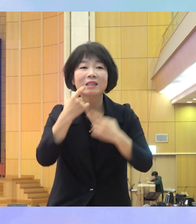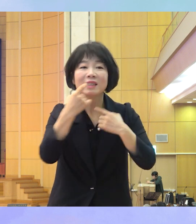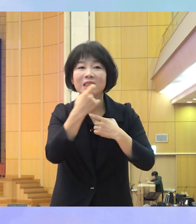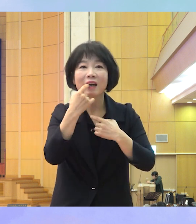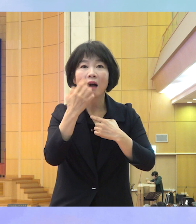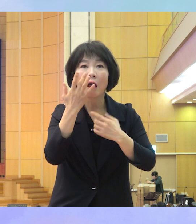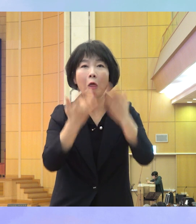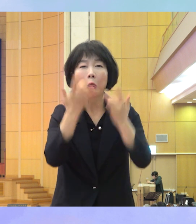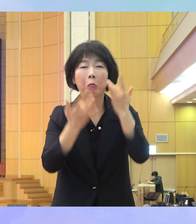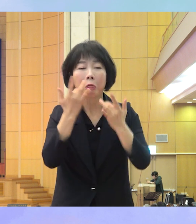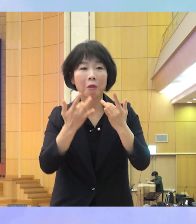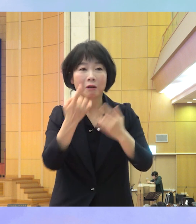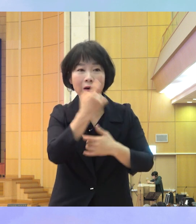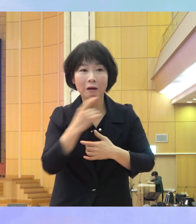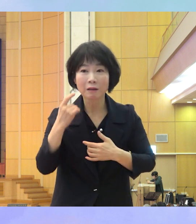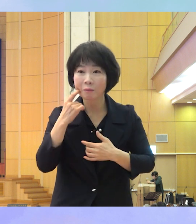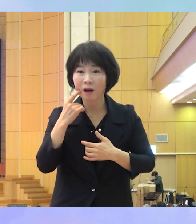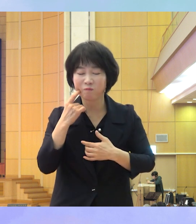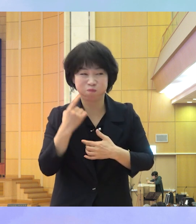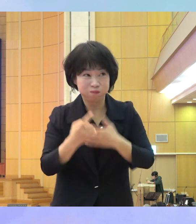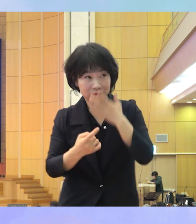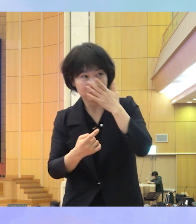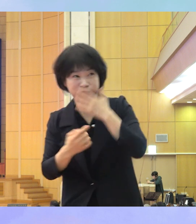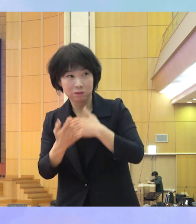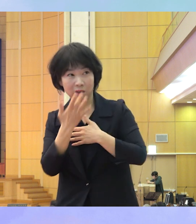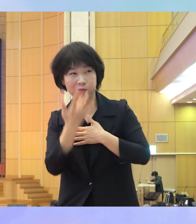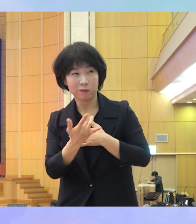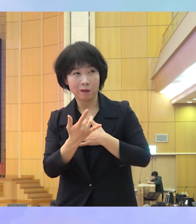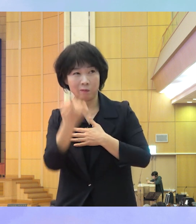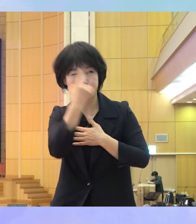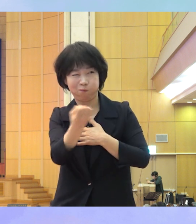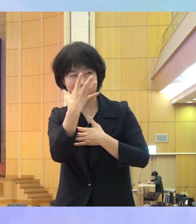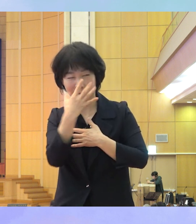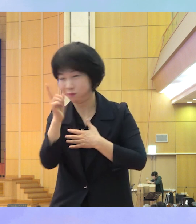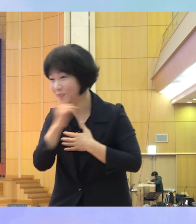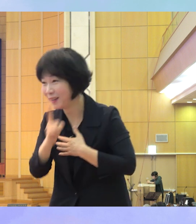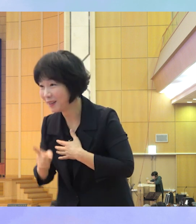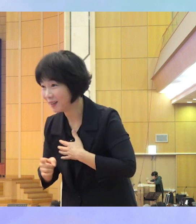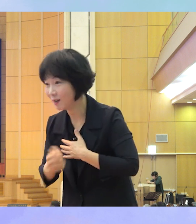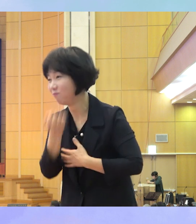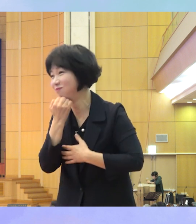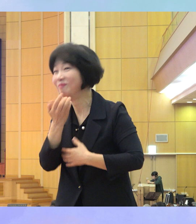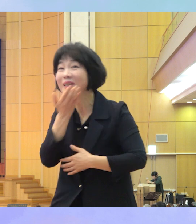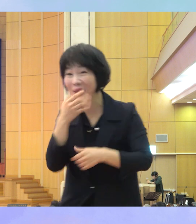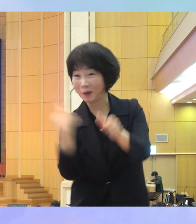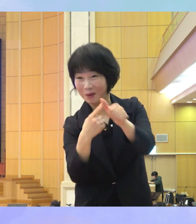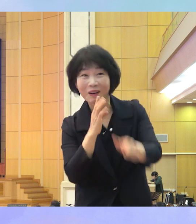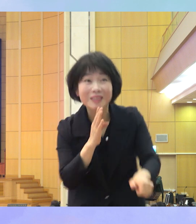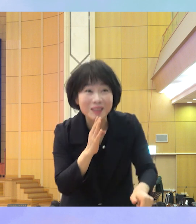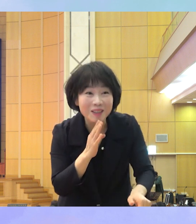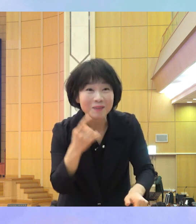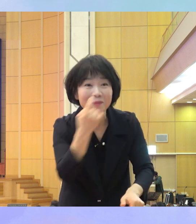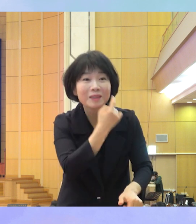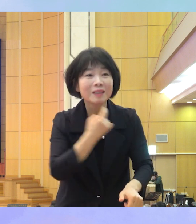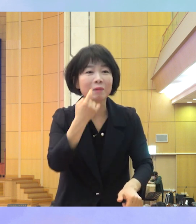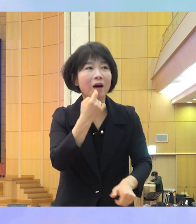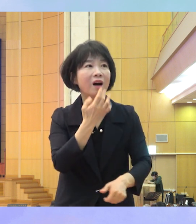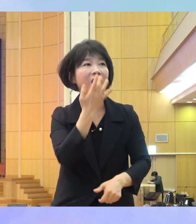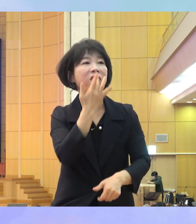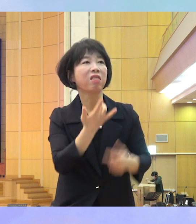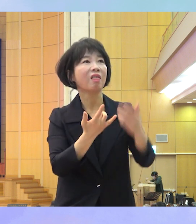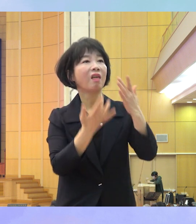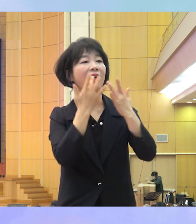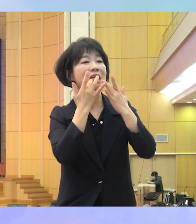그냥 씹혀지지도 않고요. 이빨 하나만 없어도 그래요. 32개가 다 있는데 31개 하나만 없어도 그래요. 잠깐